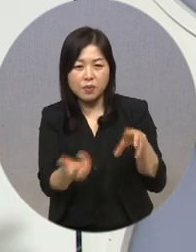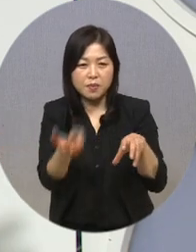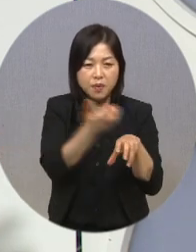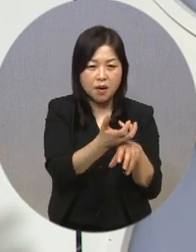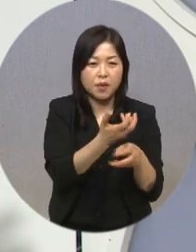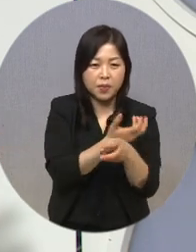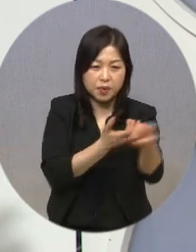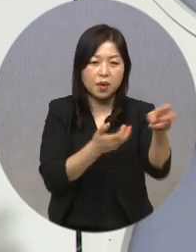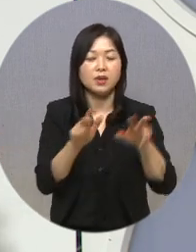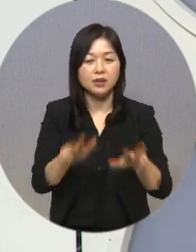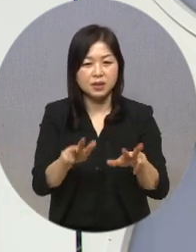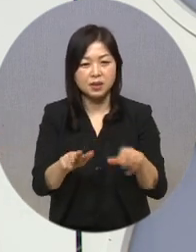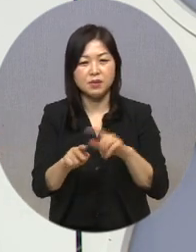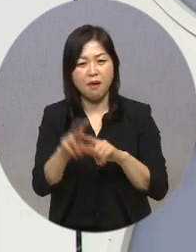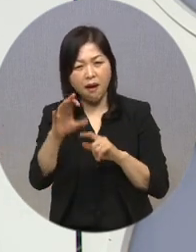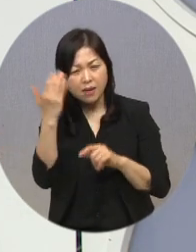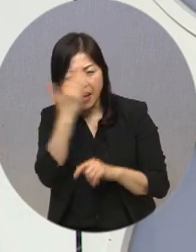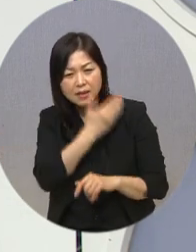완전히 수세식으로 되고